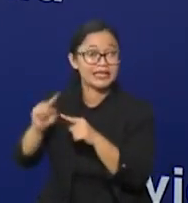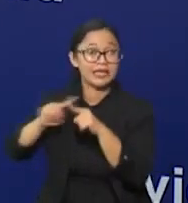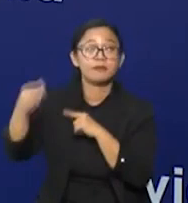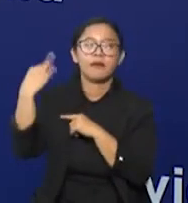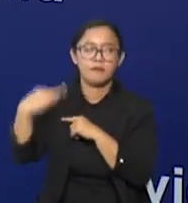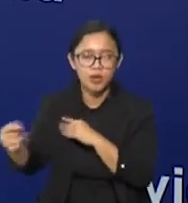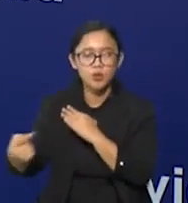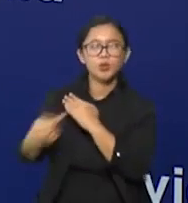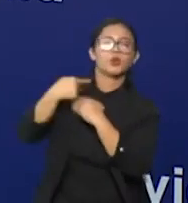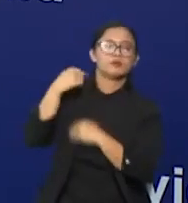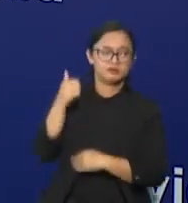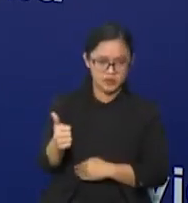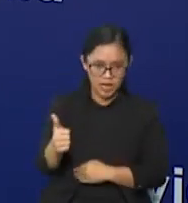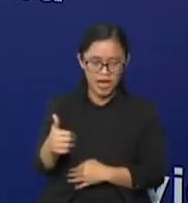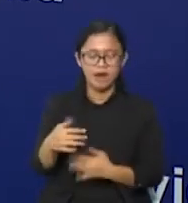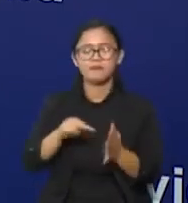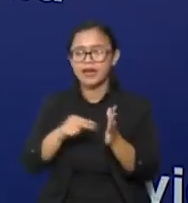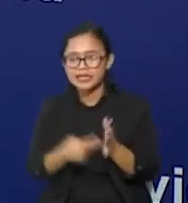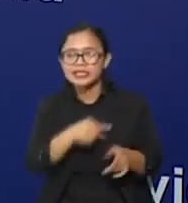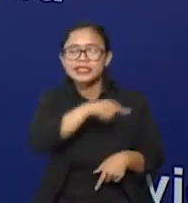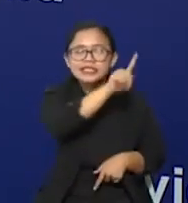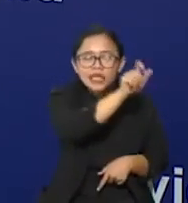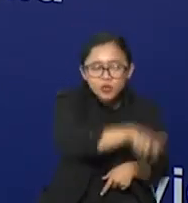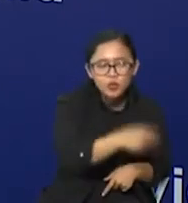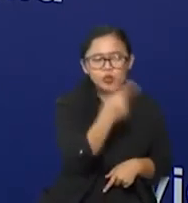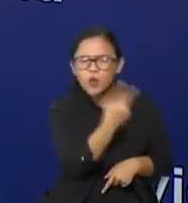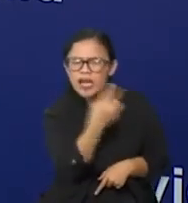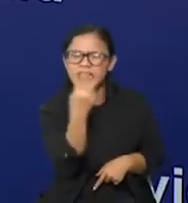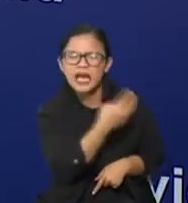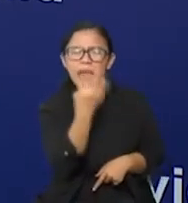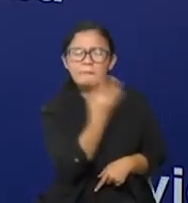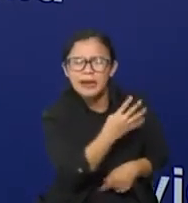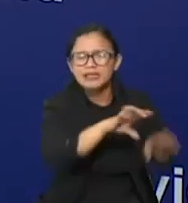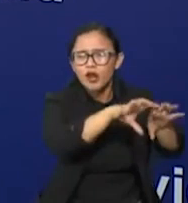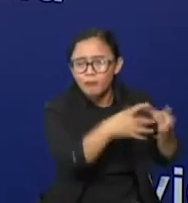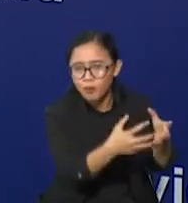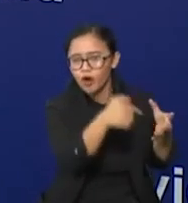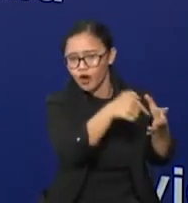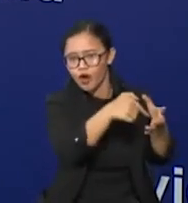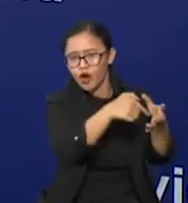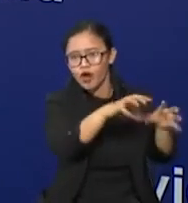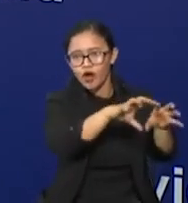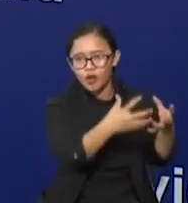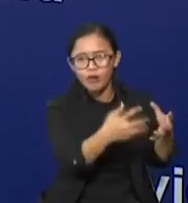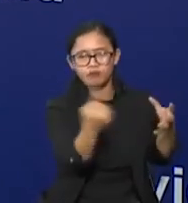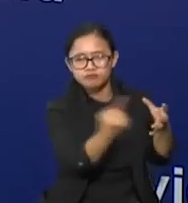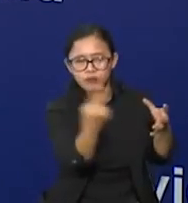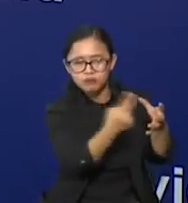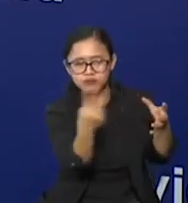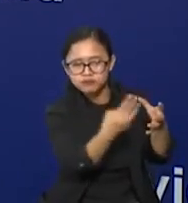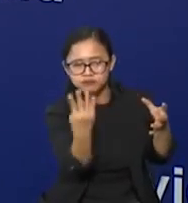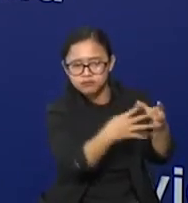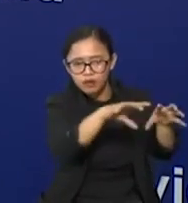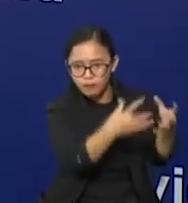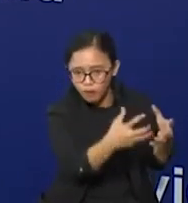Jadi kalau satu orang dua orang tiga orang empat orang dalam satu kelompok kawanan kelompok begitu akhirnya